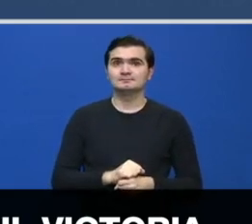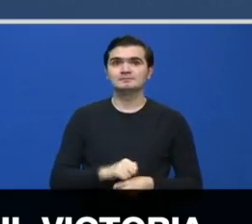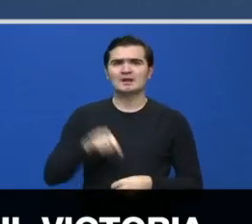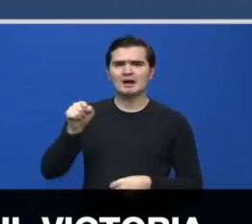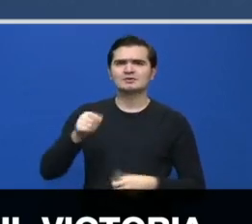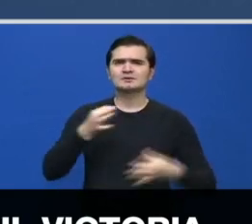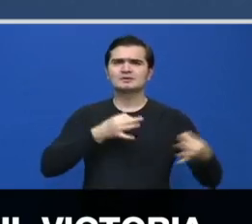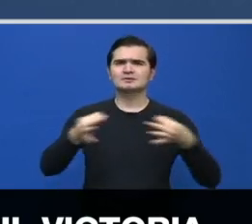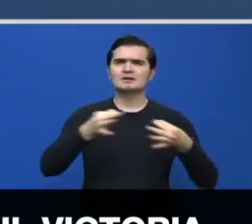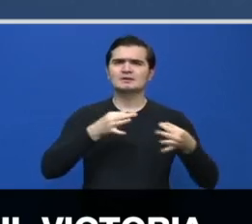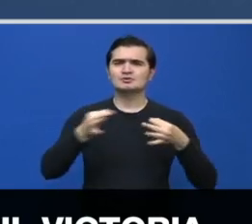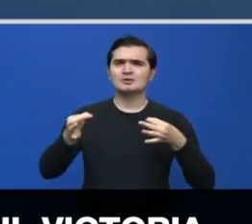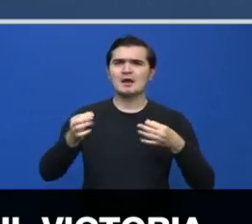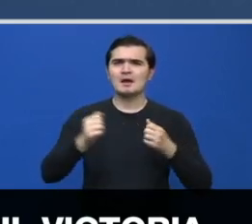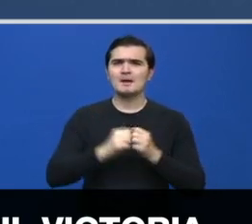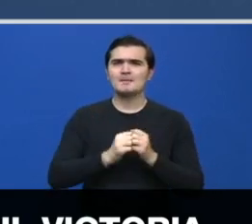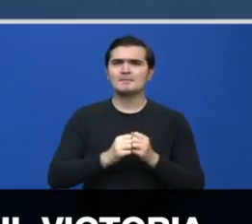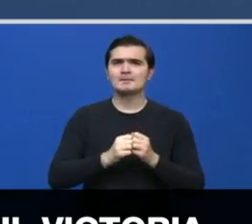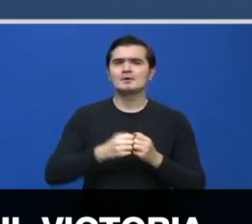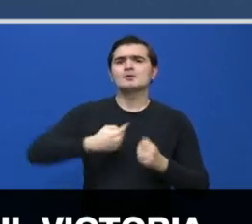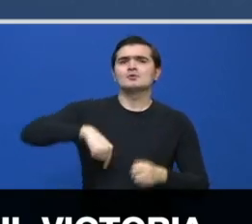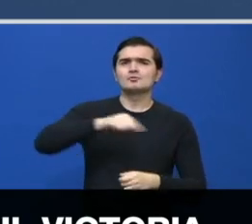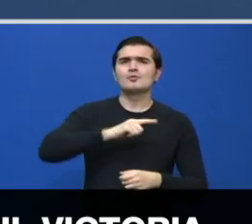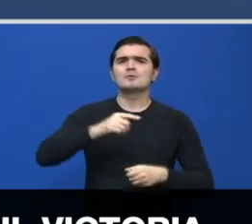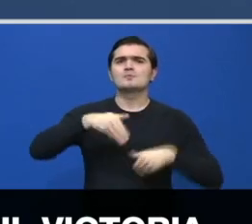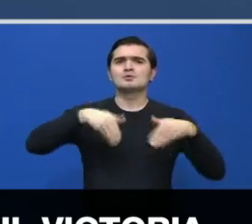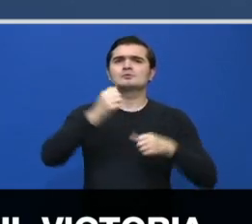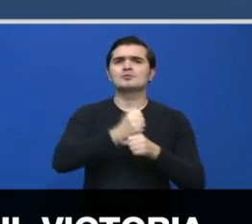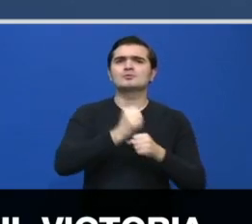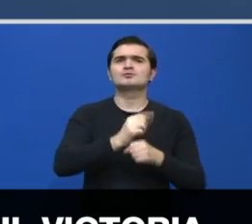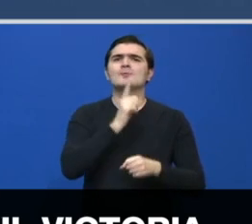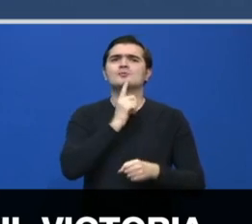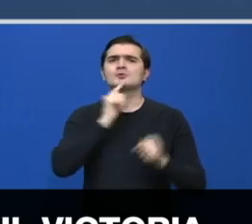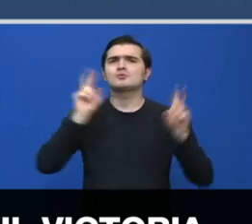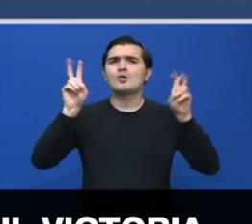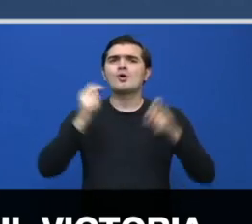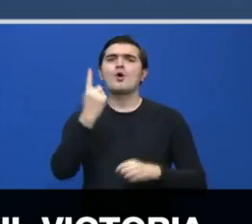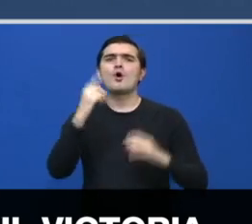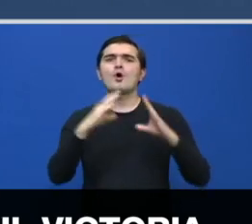intitulată de noi, de Ministerul Muncii, o Românie